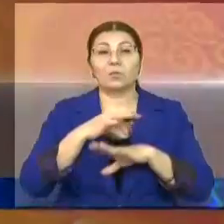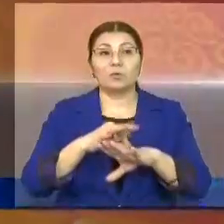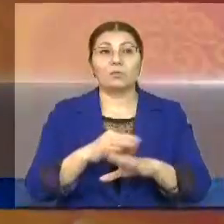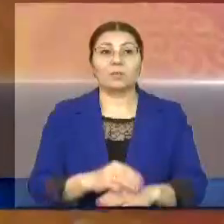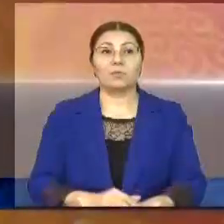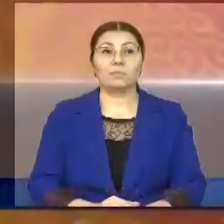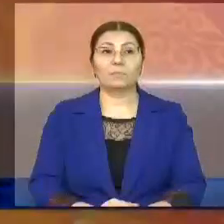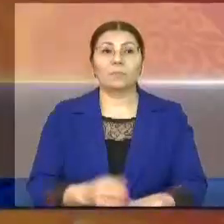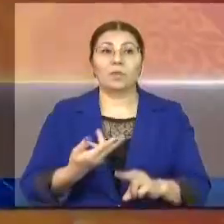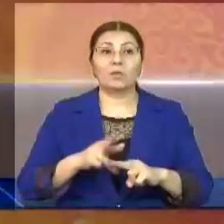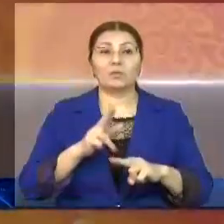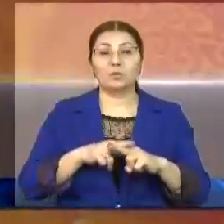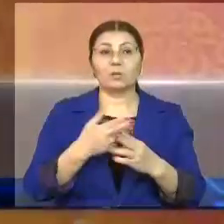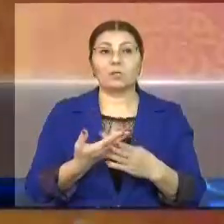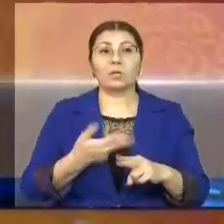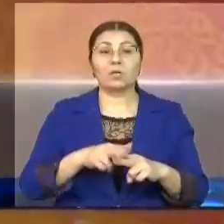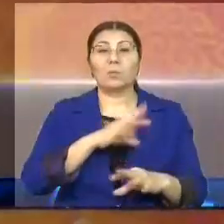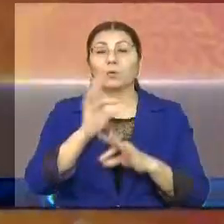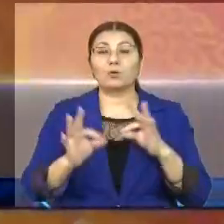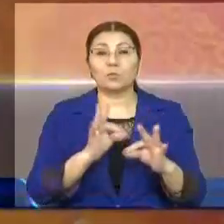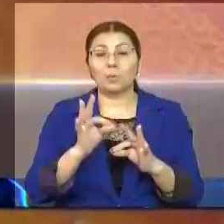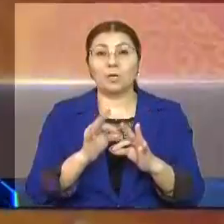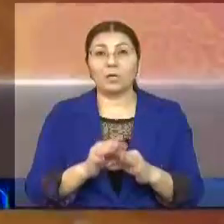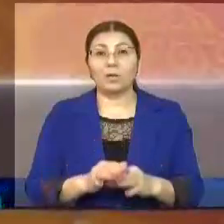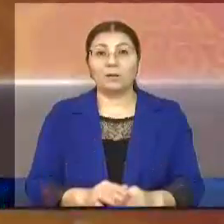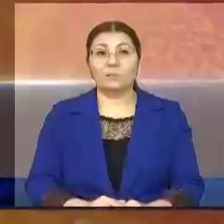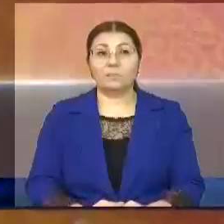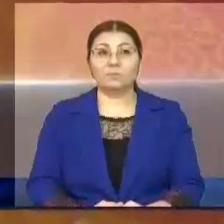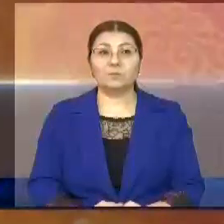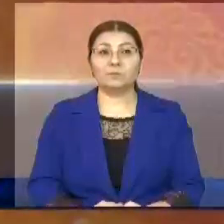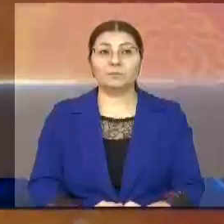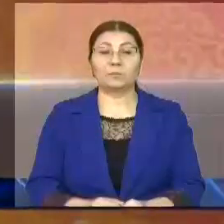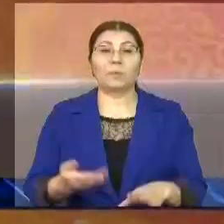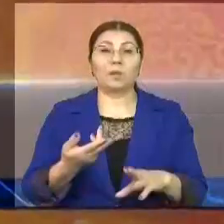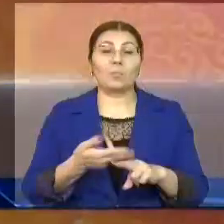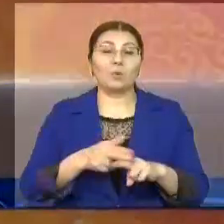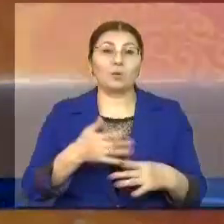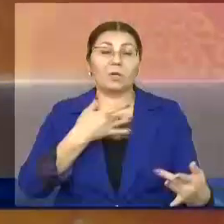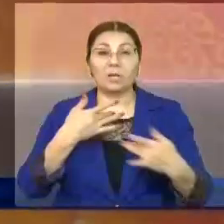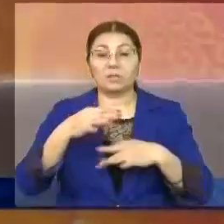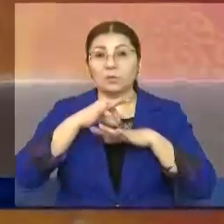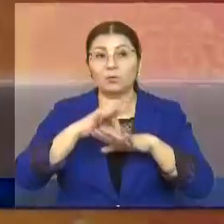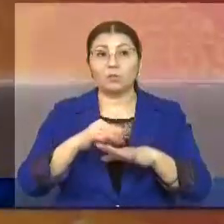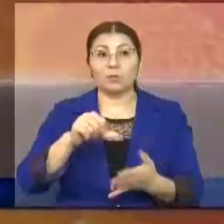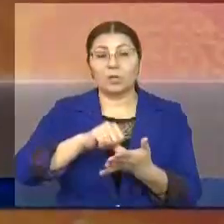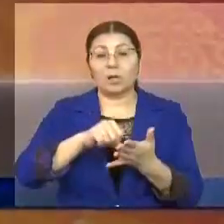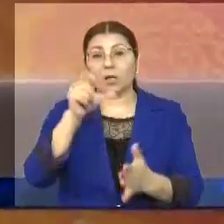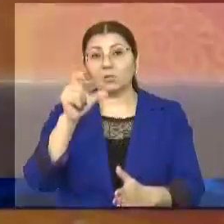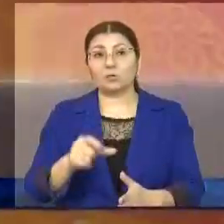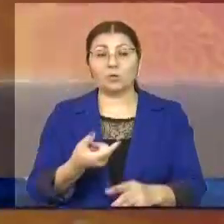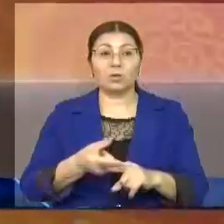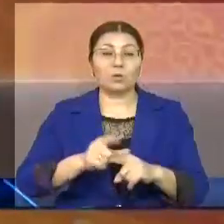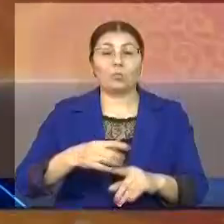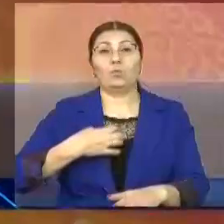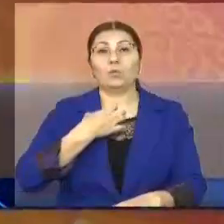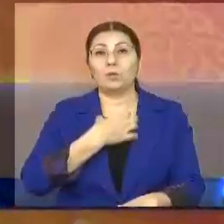алғашқы рет өтуде. Сондықтан да бұл жоба әрине бұның өтуі қатысушыларға өте маңызды